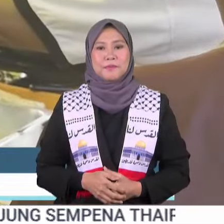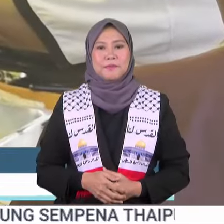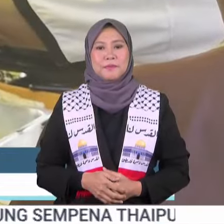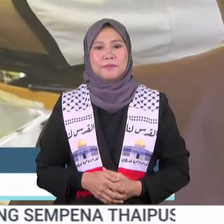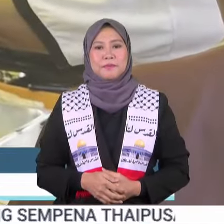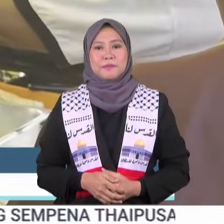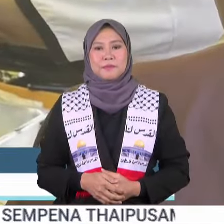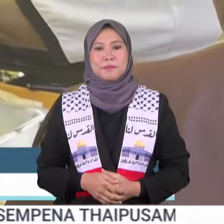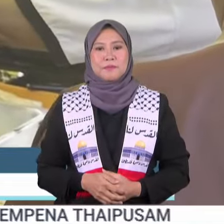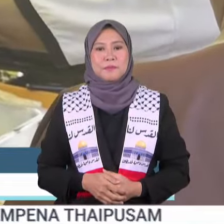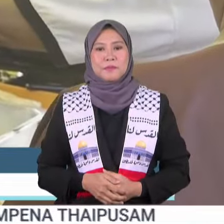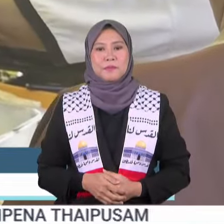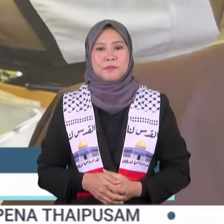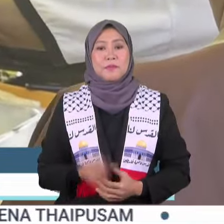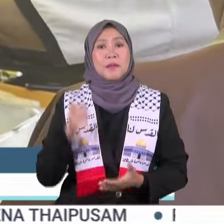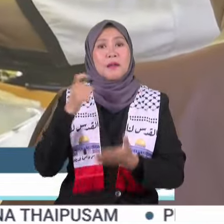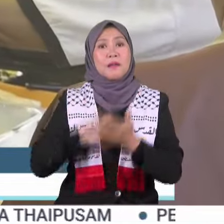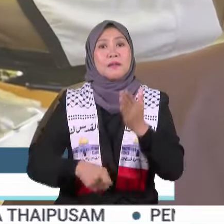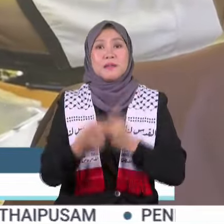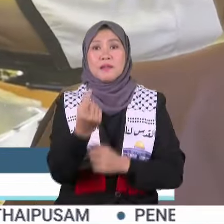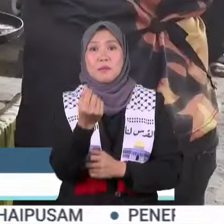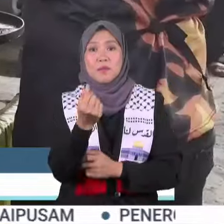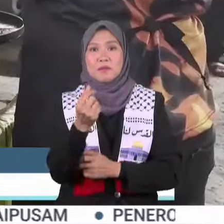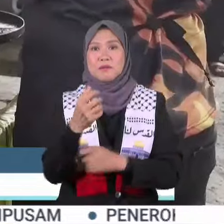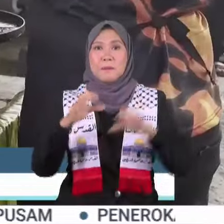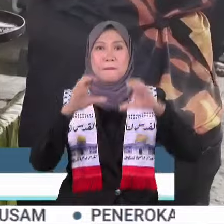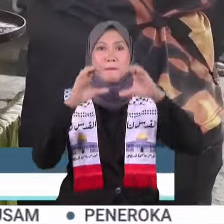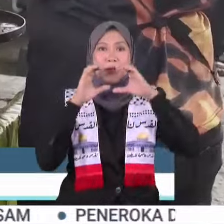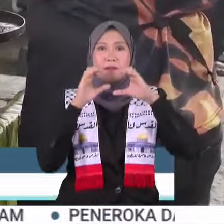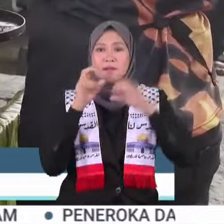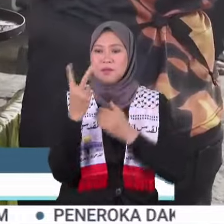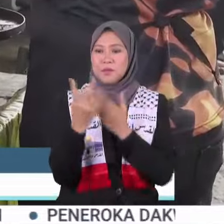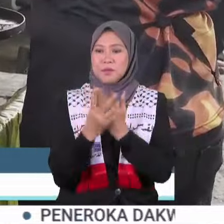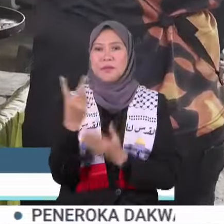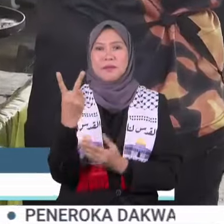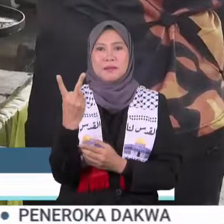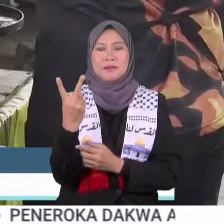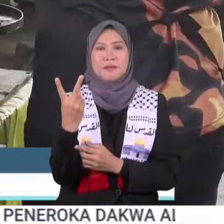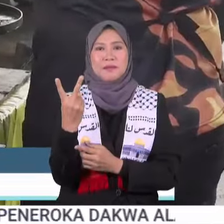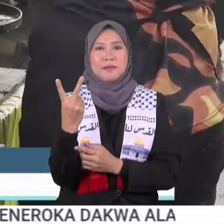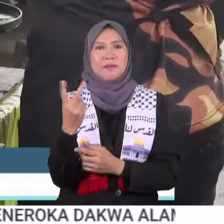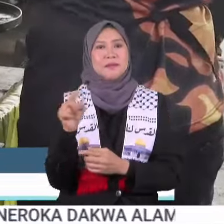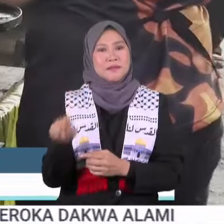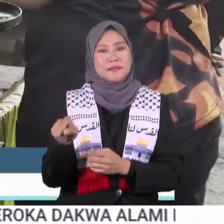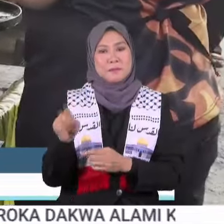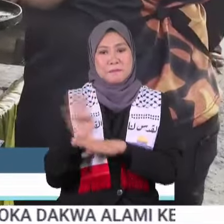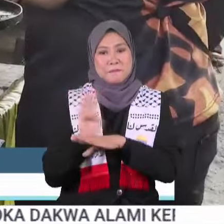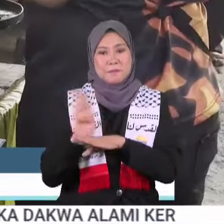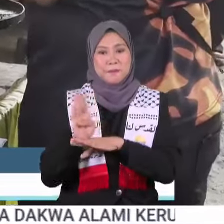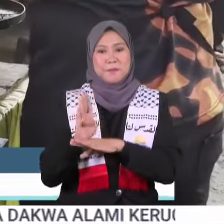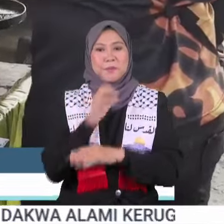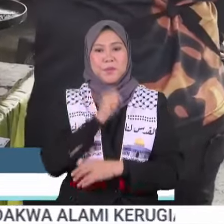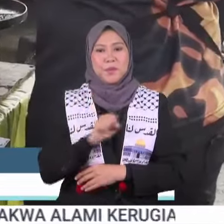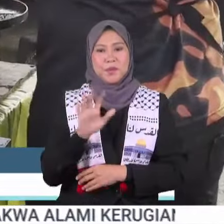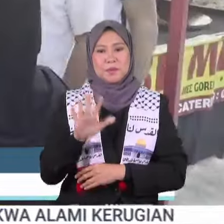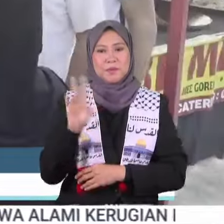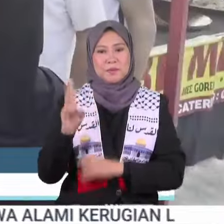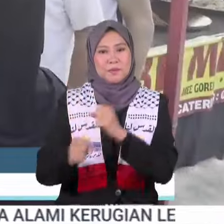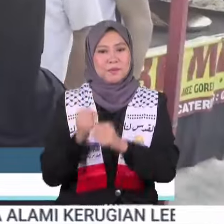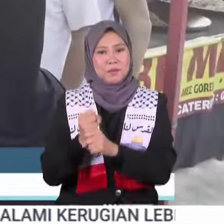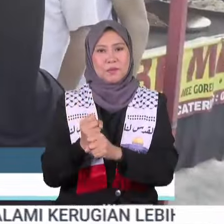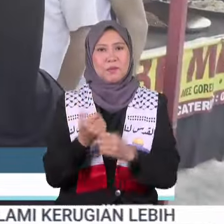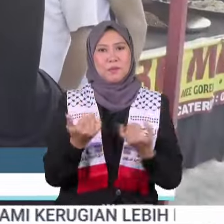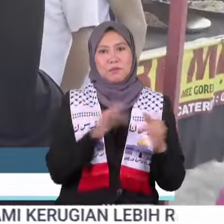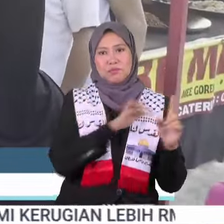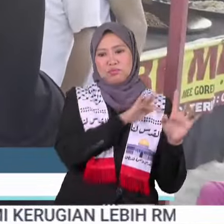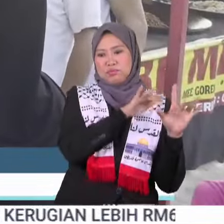laporannya dengan harga R2 sebiji Azman Fauzi atau lebih dikenali sebagai abesah 57 Tahun menjadi